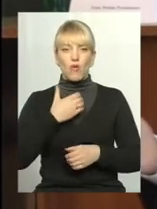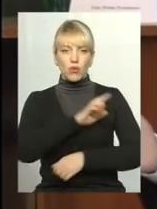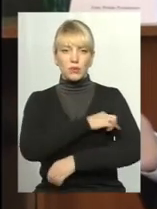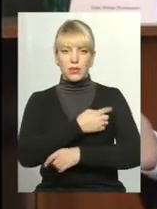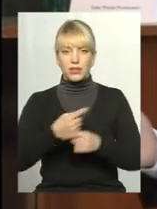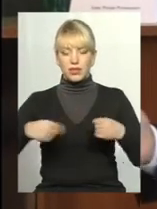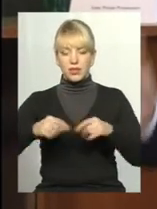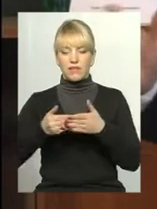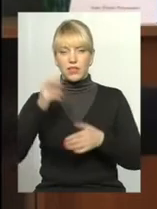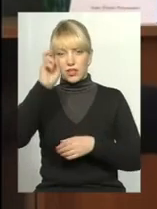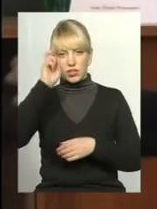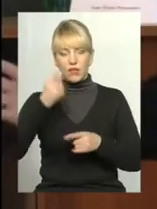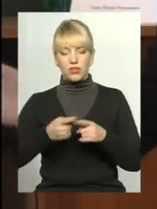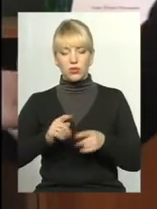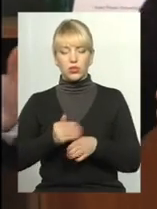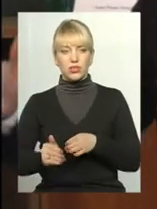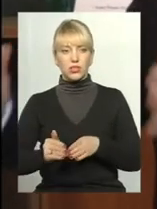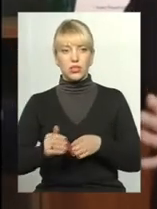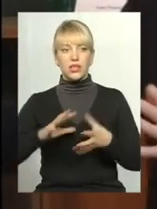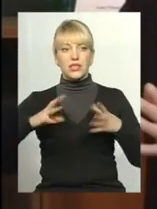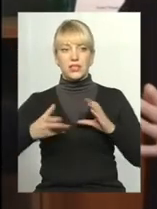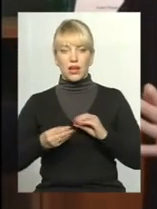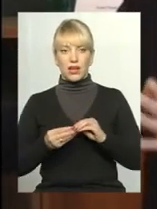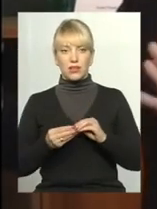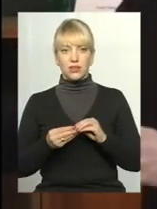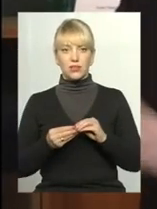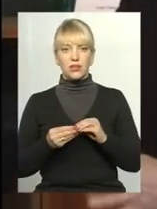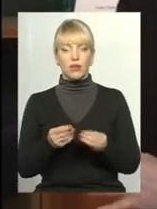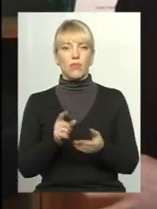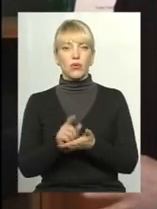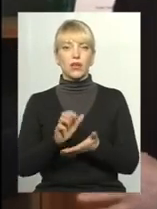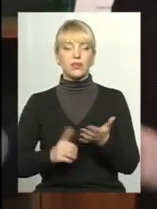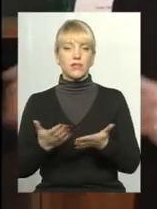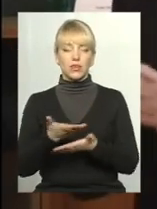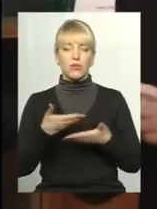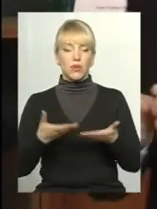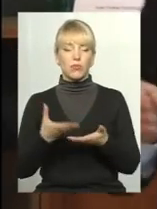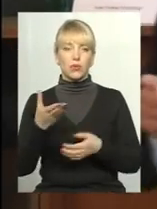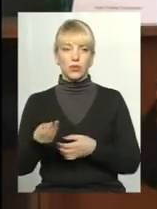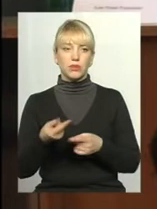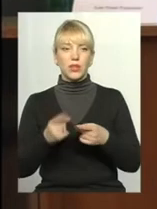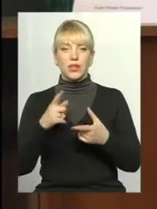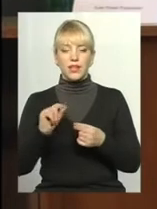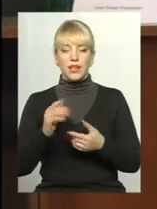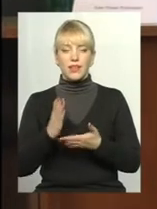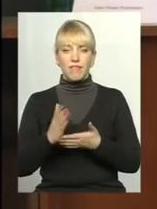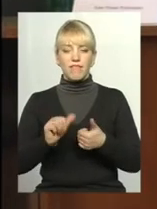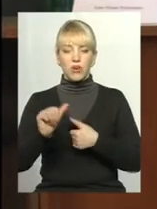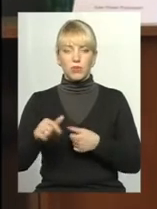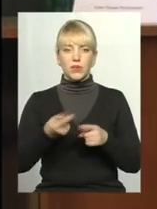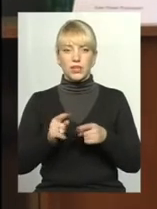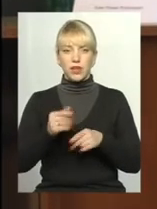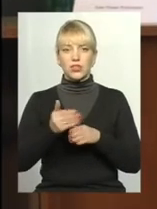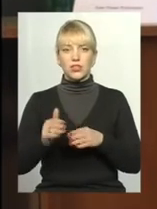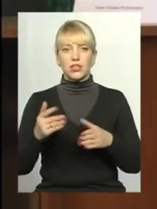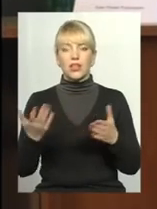з тої частини загальних податків, які ми платимо, де є виокремлена та частина, яка стосується